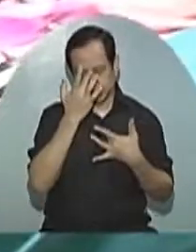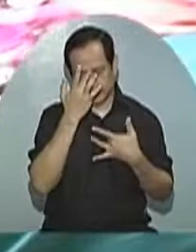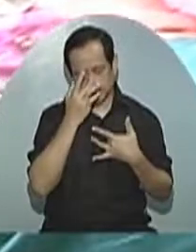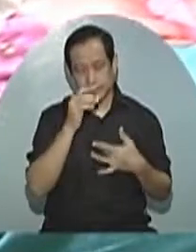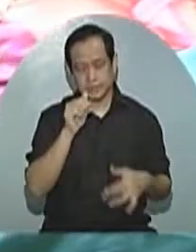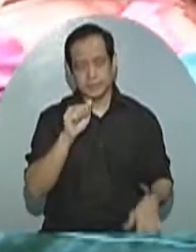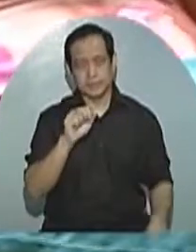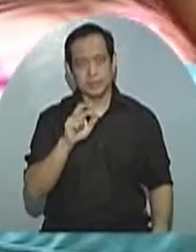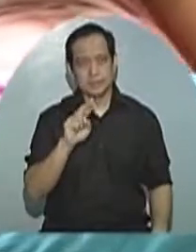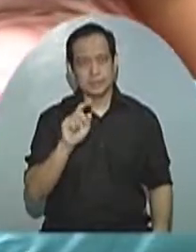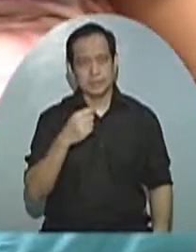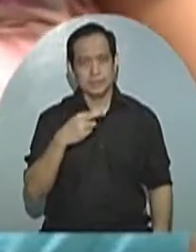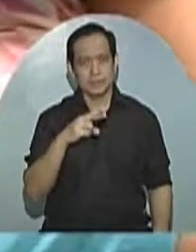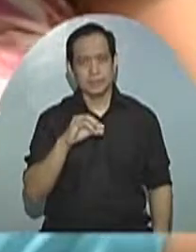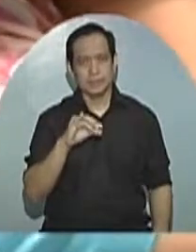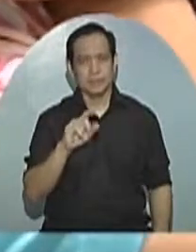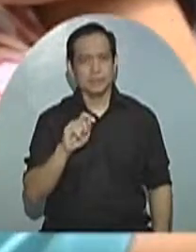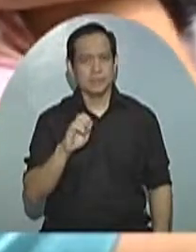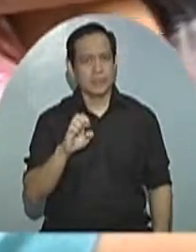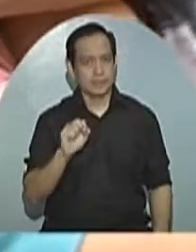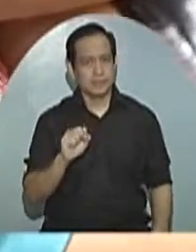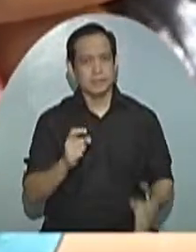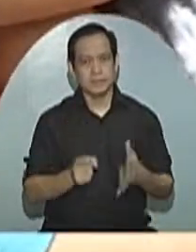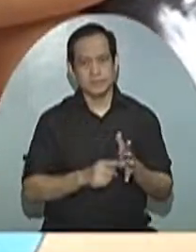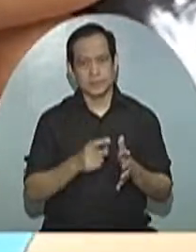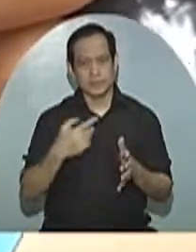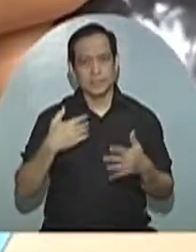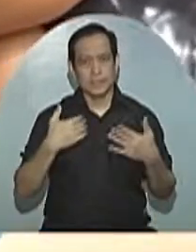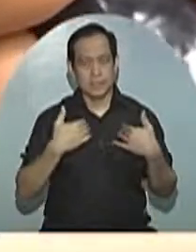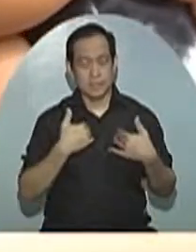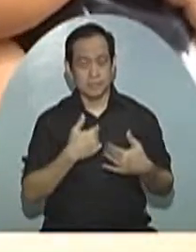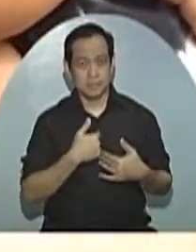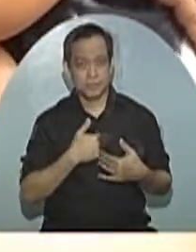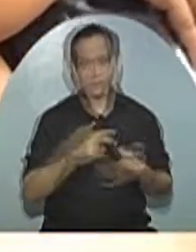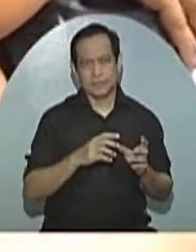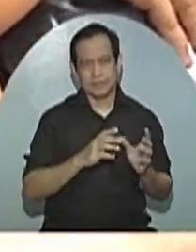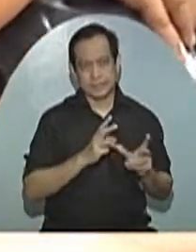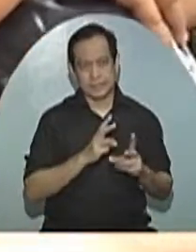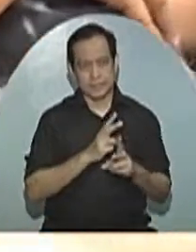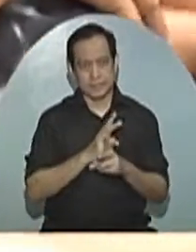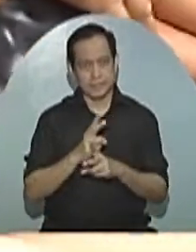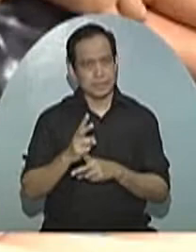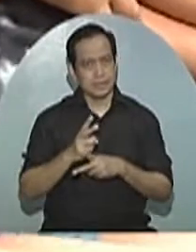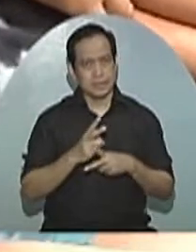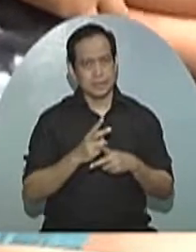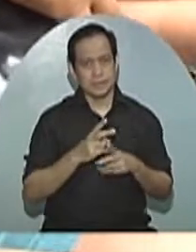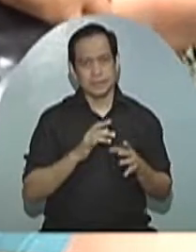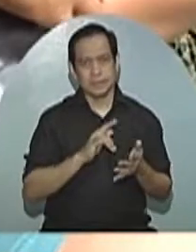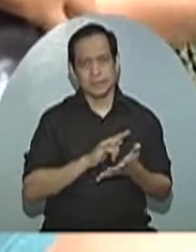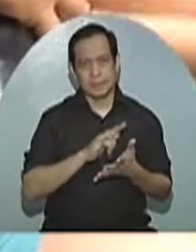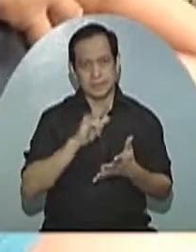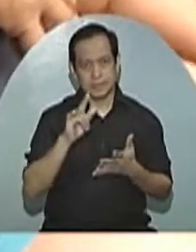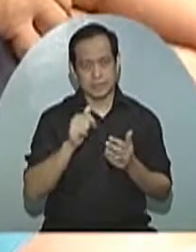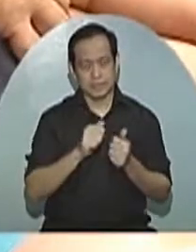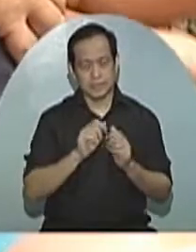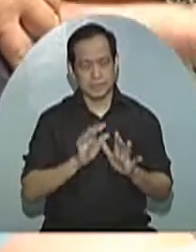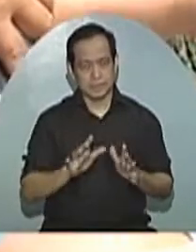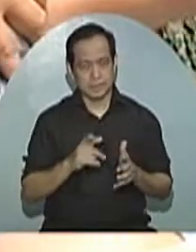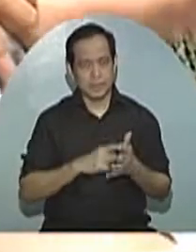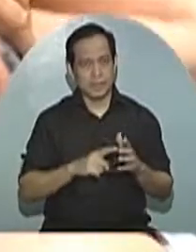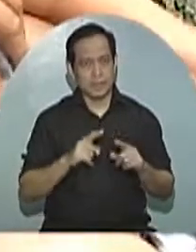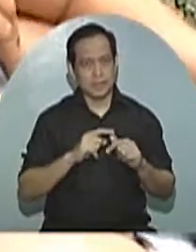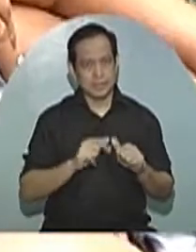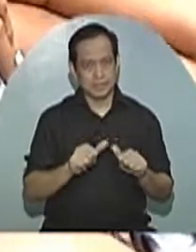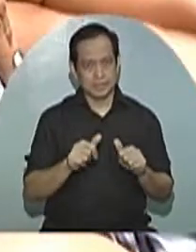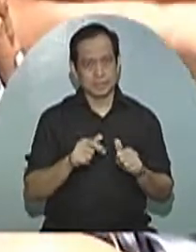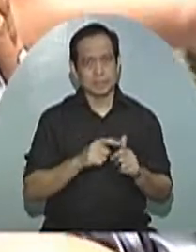mga arthritis. Minsan po may high blood din po ako. Gayunpaman, walang sawa ang